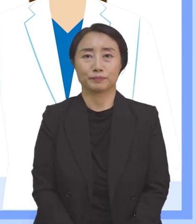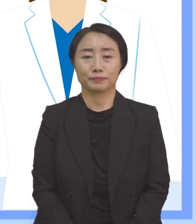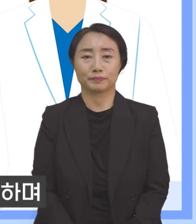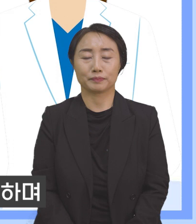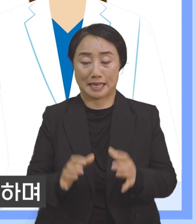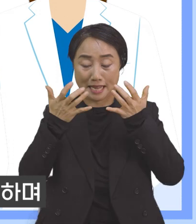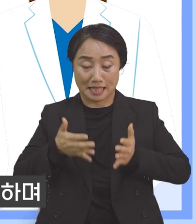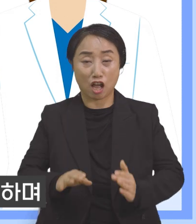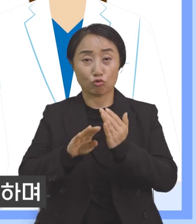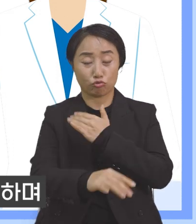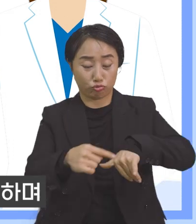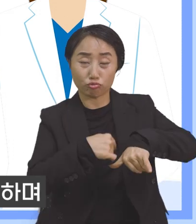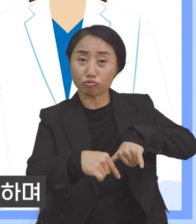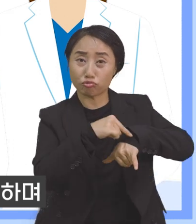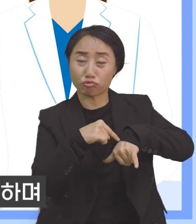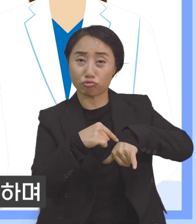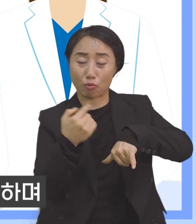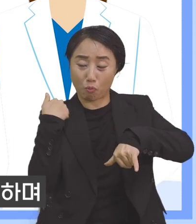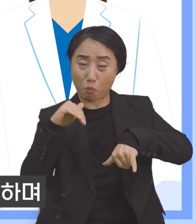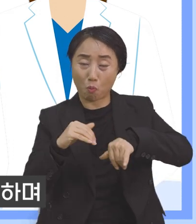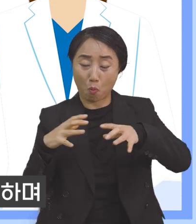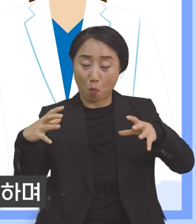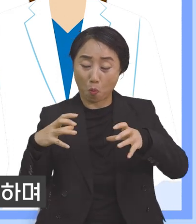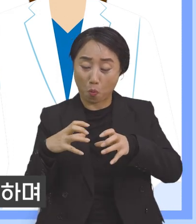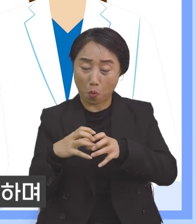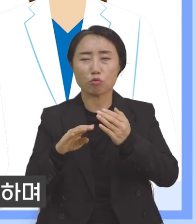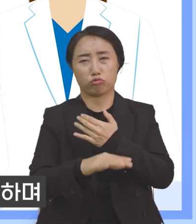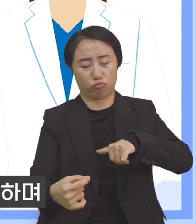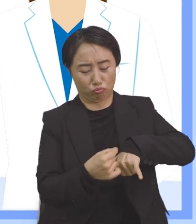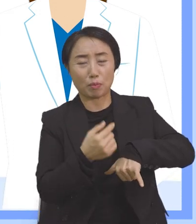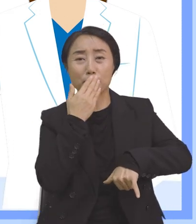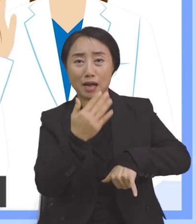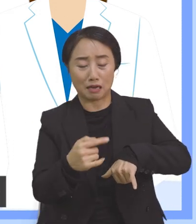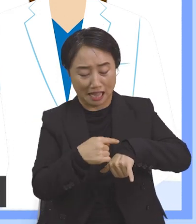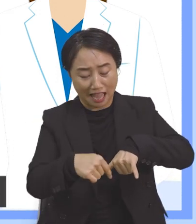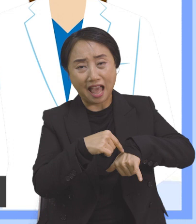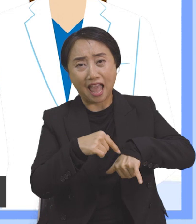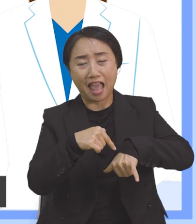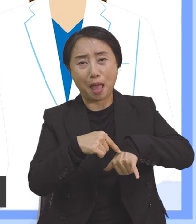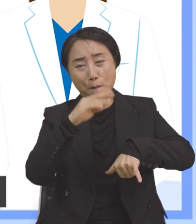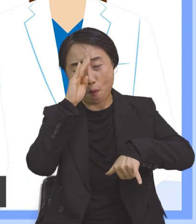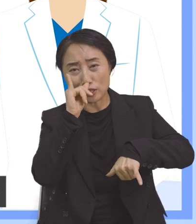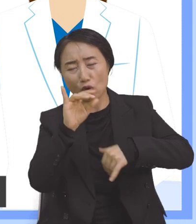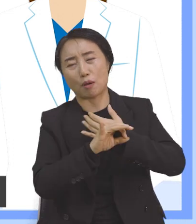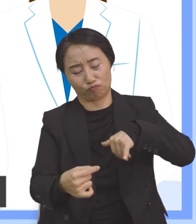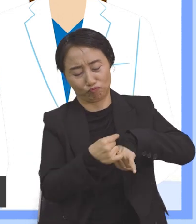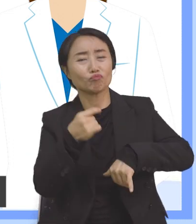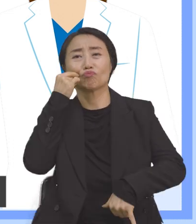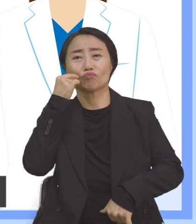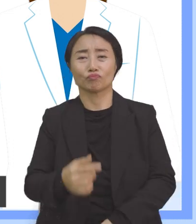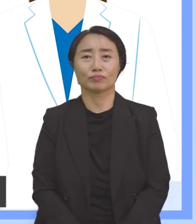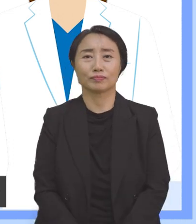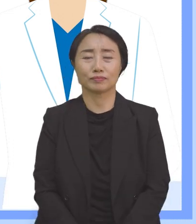방법입니다. 출산 후에 자궁의 크기가 이전 상태로 돌아온 후에 삽입이 가능하며 자궁 내에 감염이 있는 경우에는